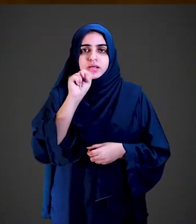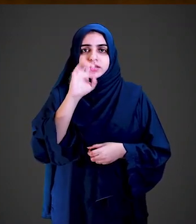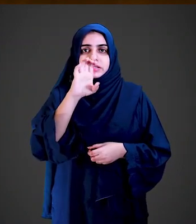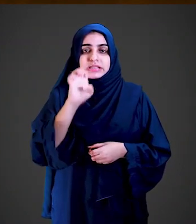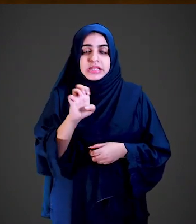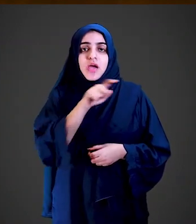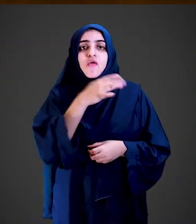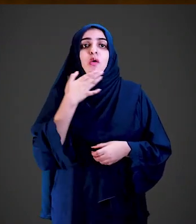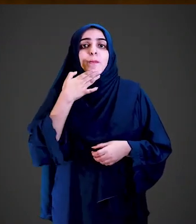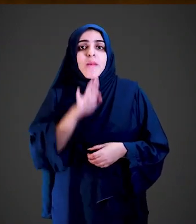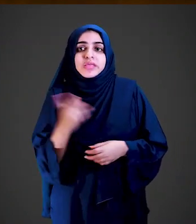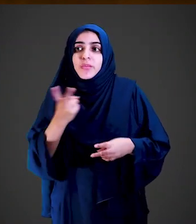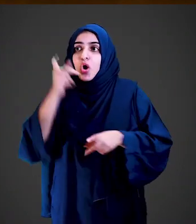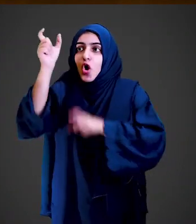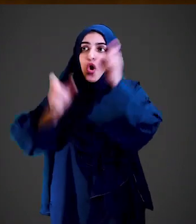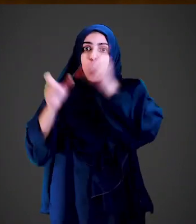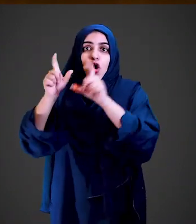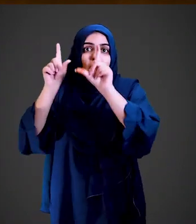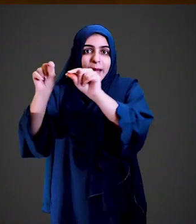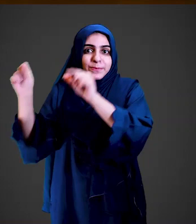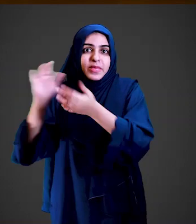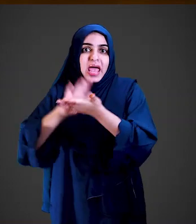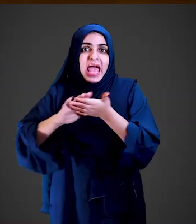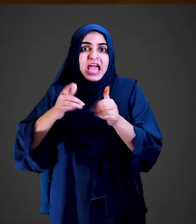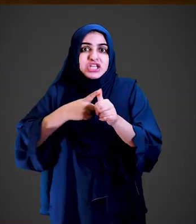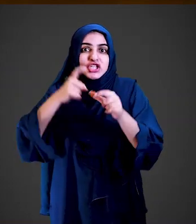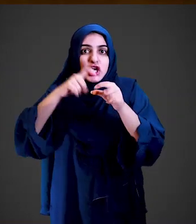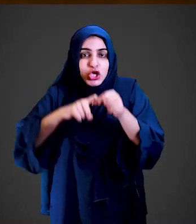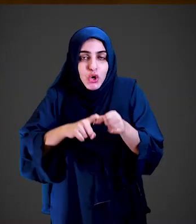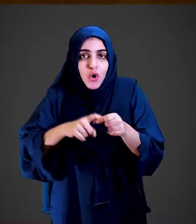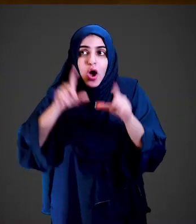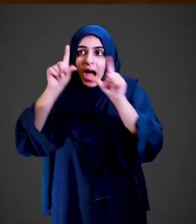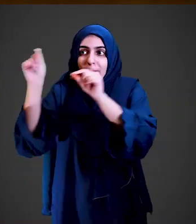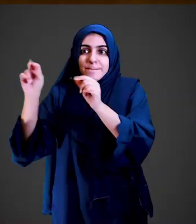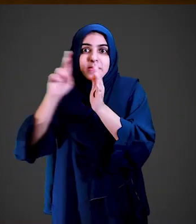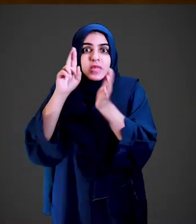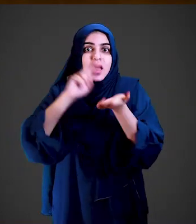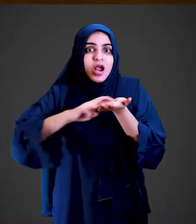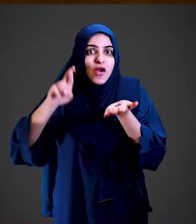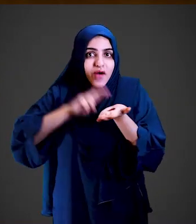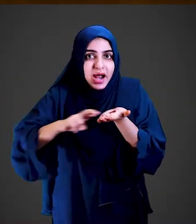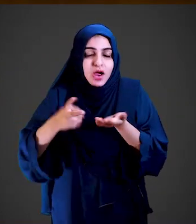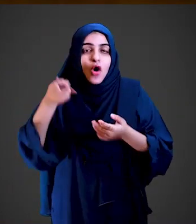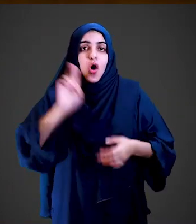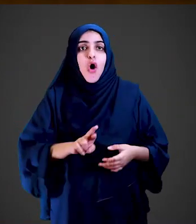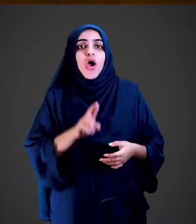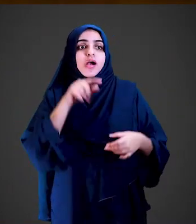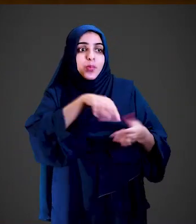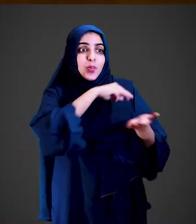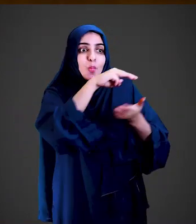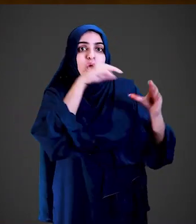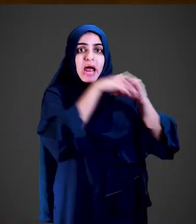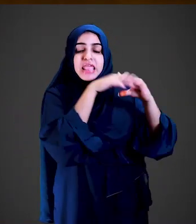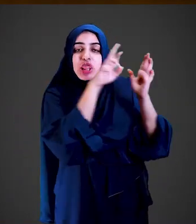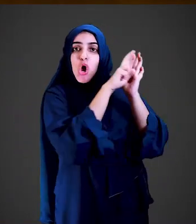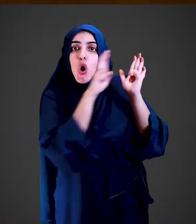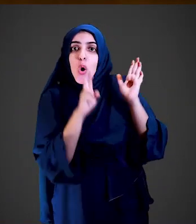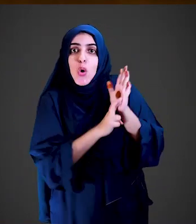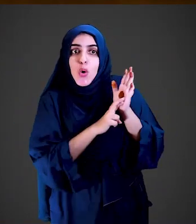حقوق ہیں ان کو دیکھتے ہوئے جو آئین ملک میں موجود ہے اس کی بالا رستی اور